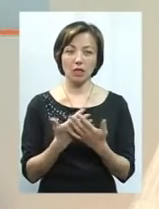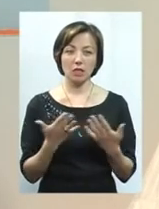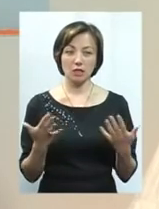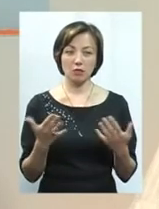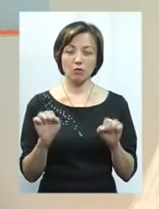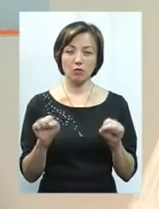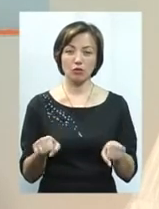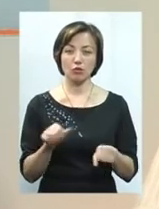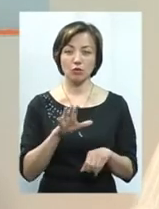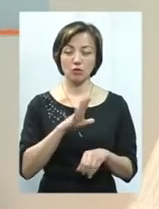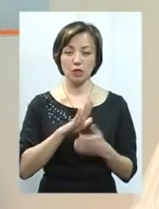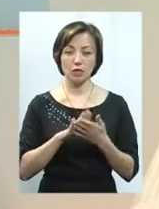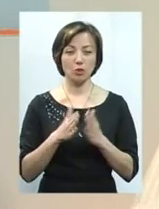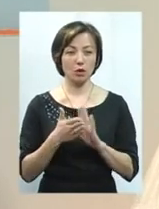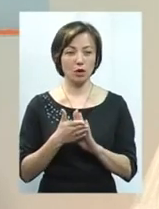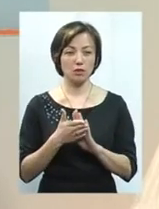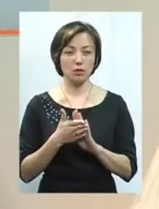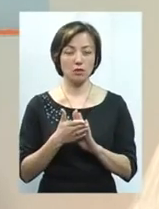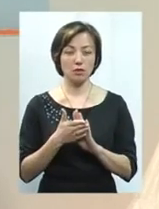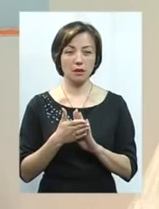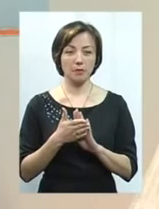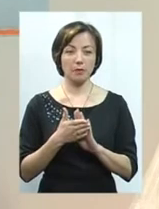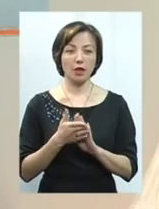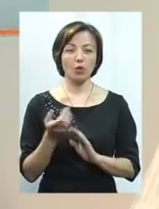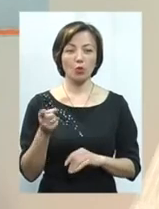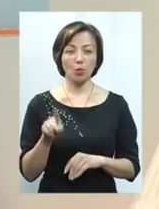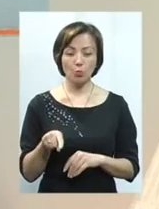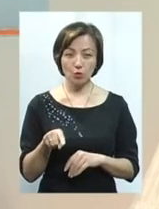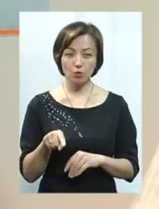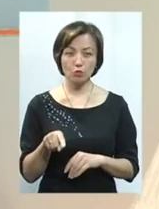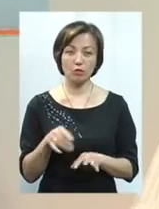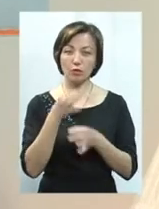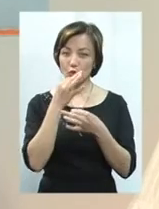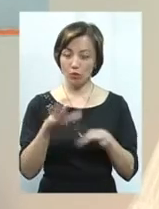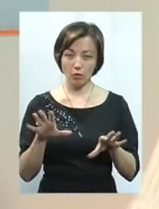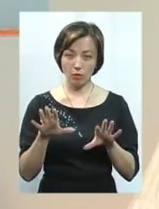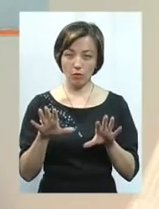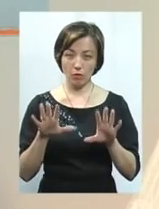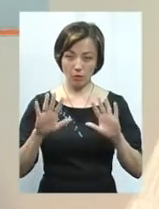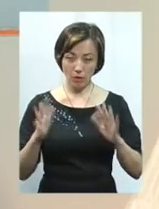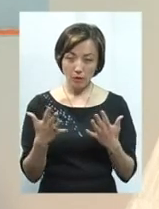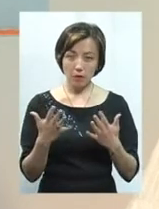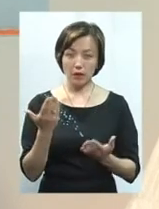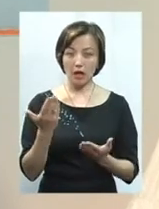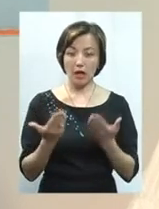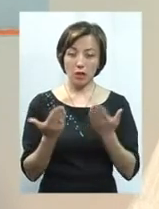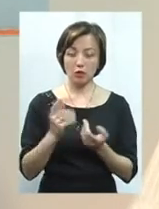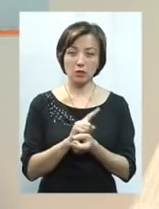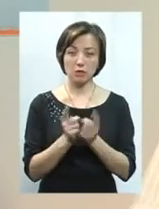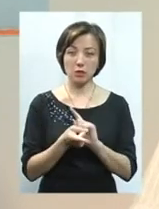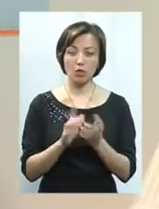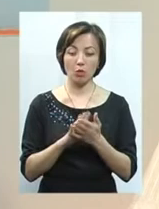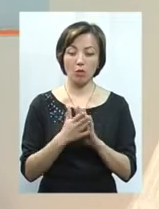так, можуть бути ситуації і різні спеціалісти. Тому, як би то, в будь-якому варіанті, якщо твари змінюються